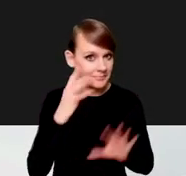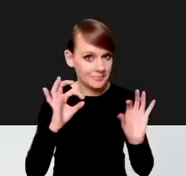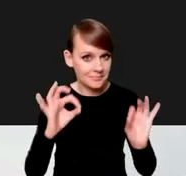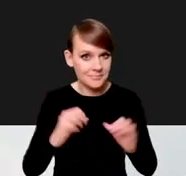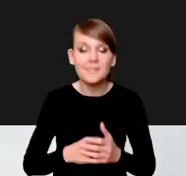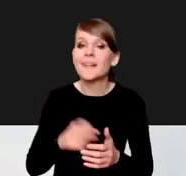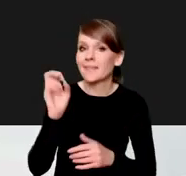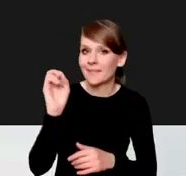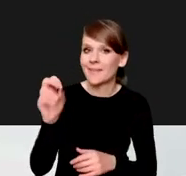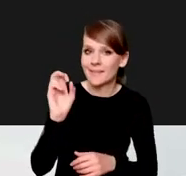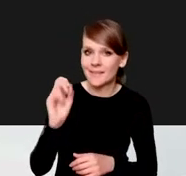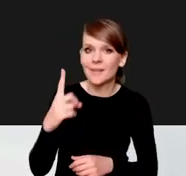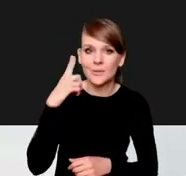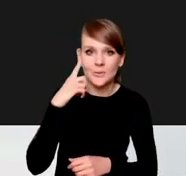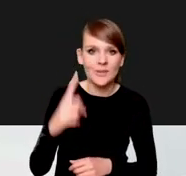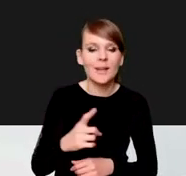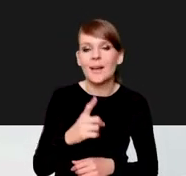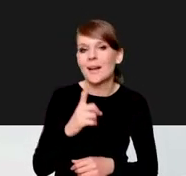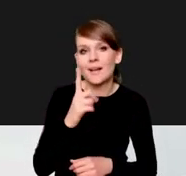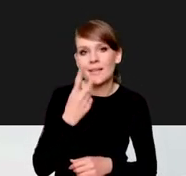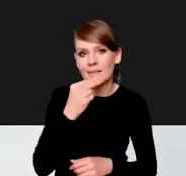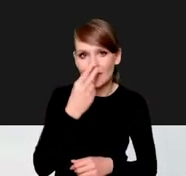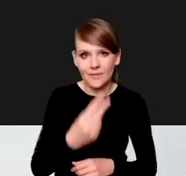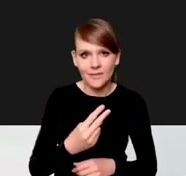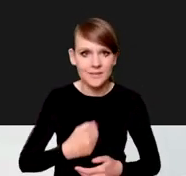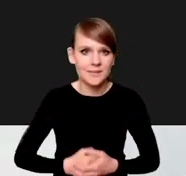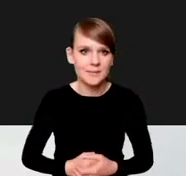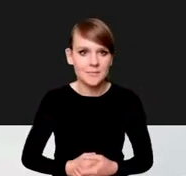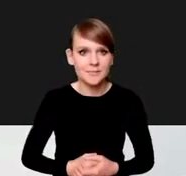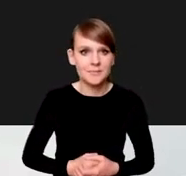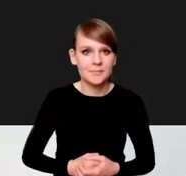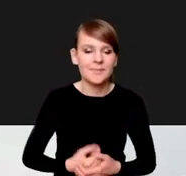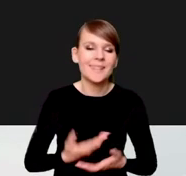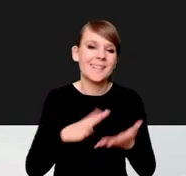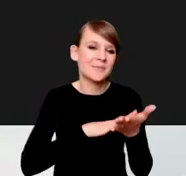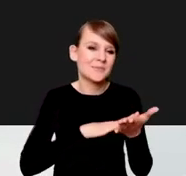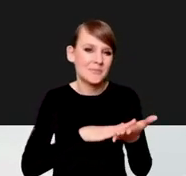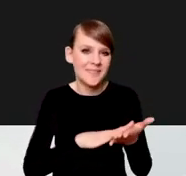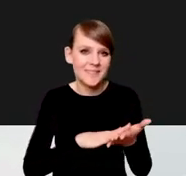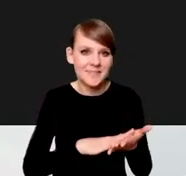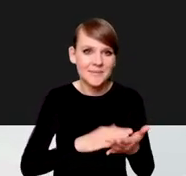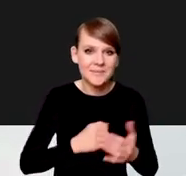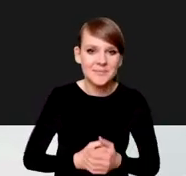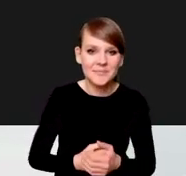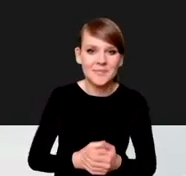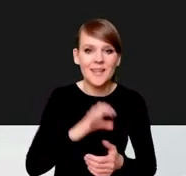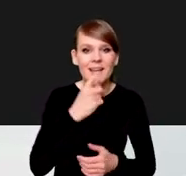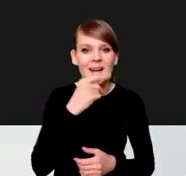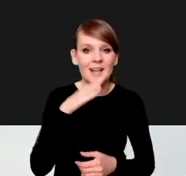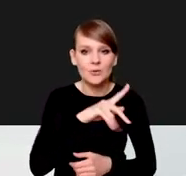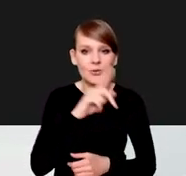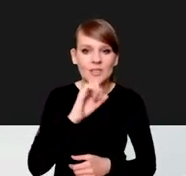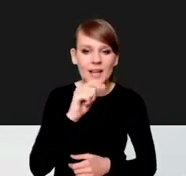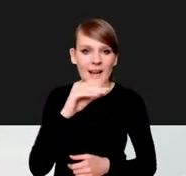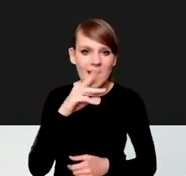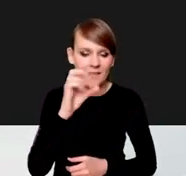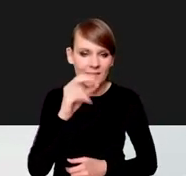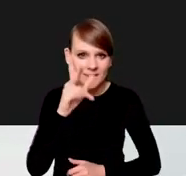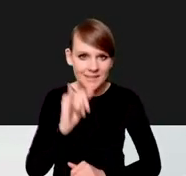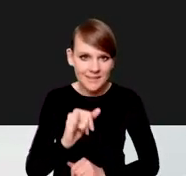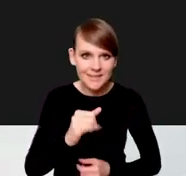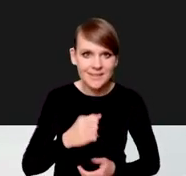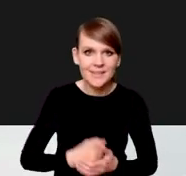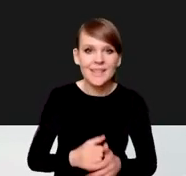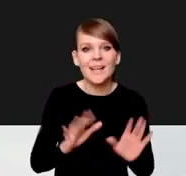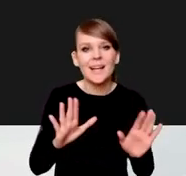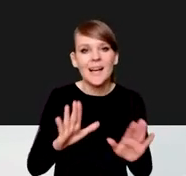Tak, słyszymy pana, tylko nie widzimy, ale... Proszę wybaczyć, Arkadiusz Zalewski. Umówmy się, że mityguję ślad węglowy, nie